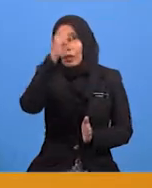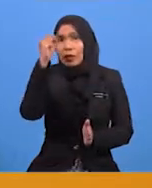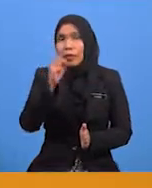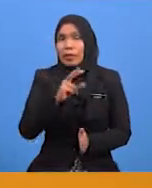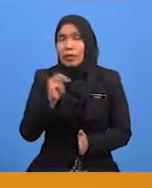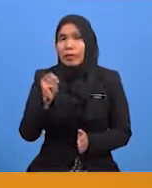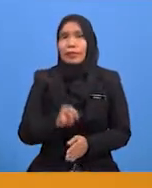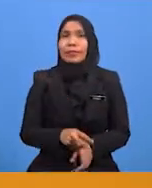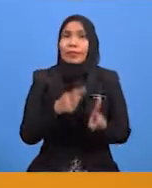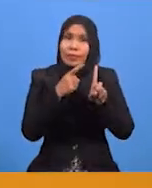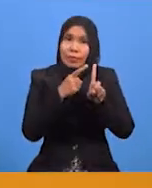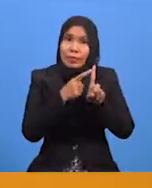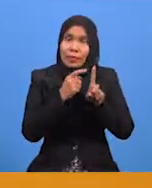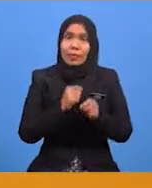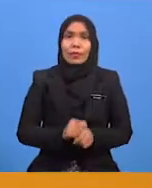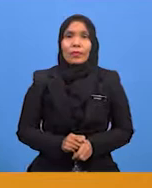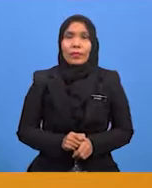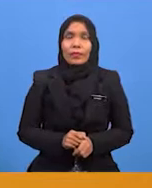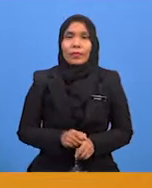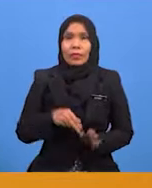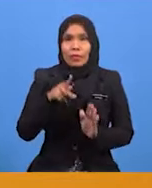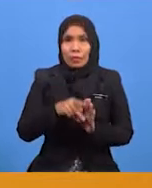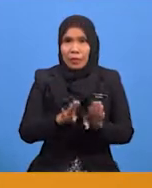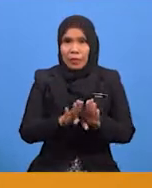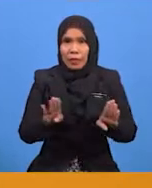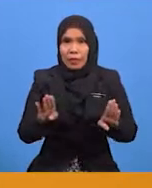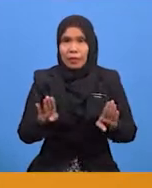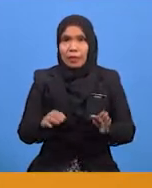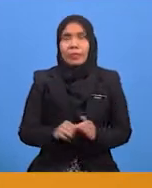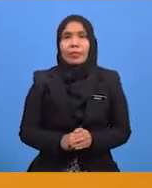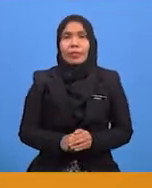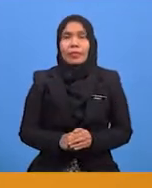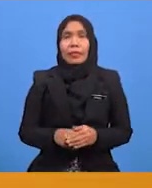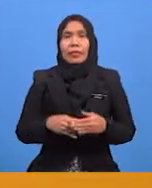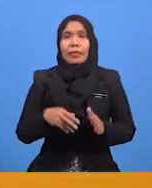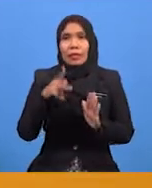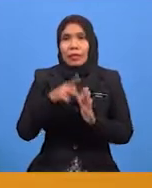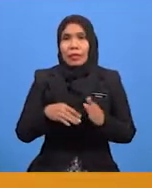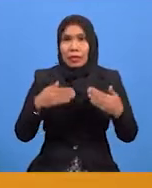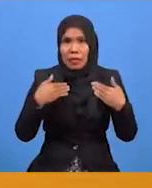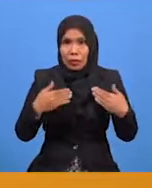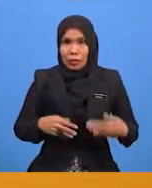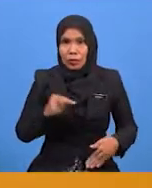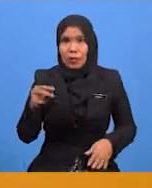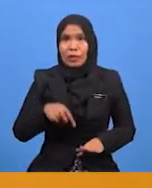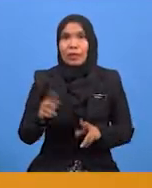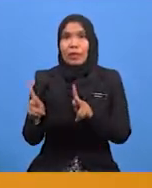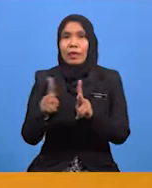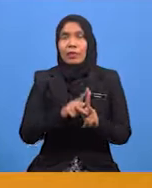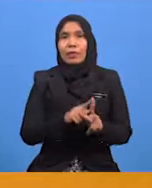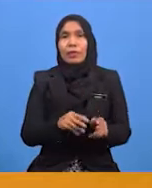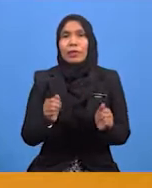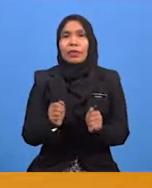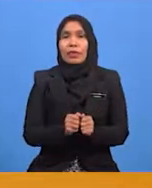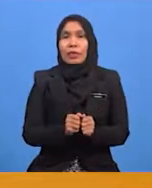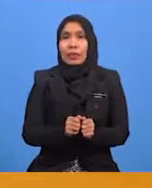yang pertama ialah perbezaan antara kehidupan di kampung dengan kehidupan di